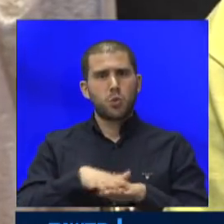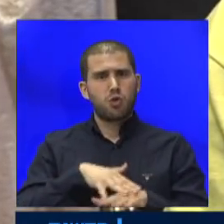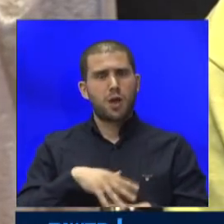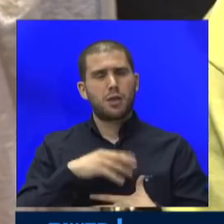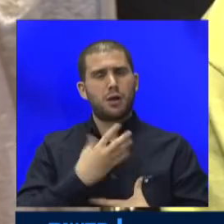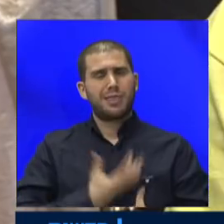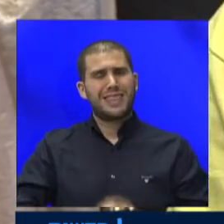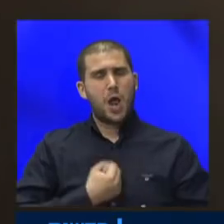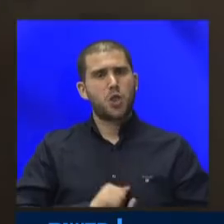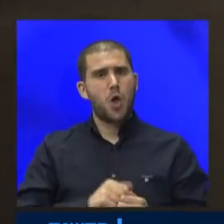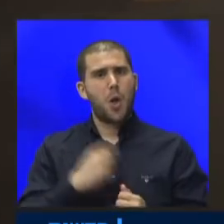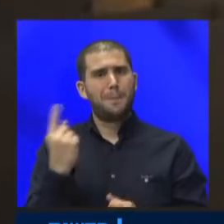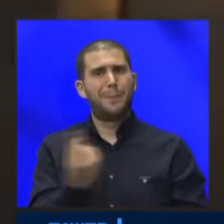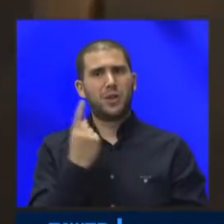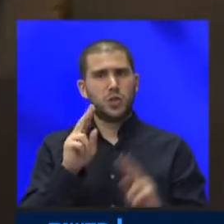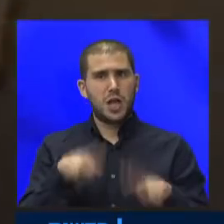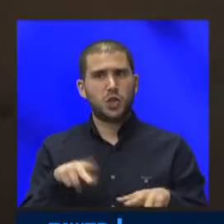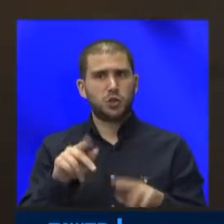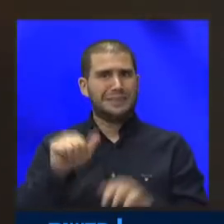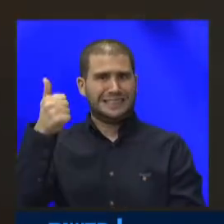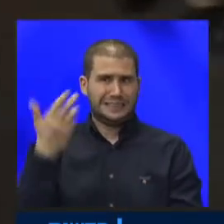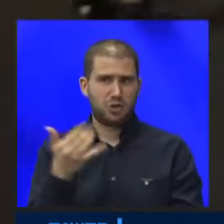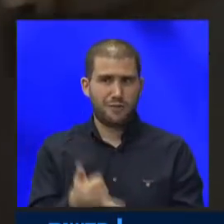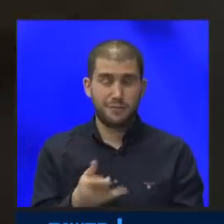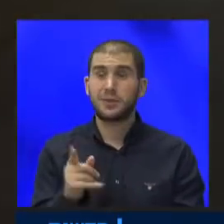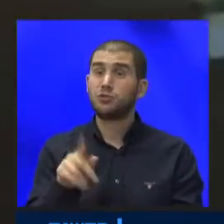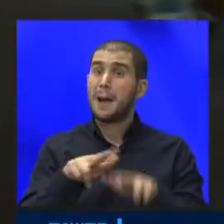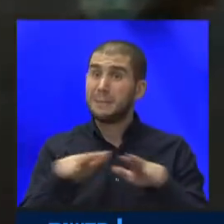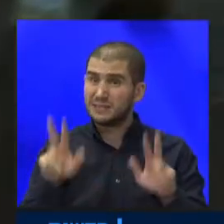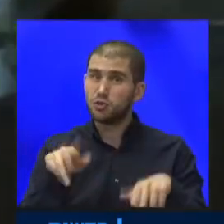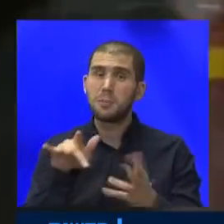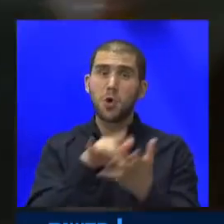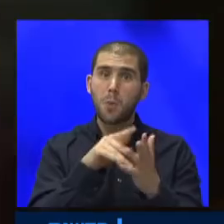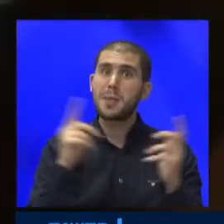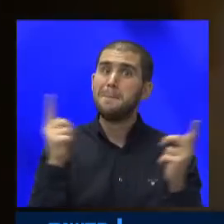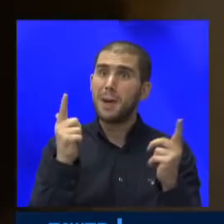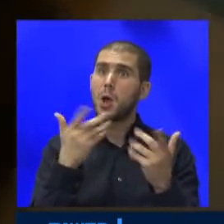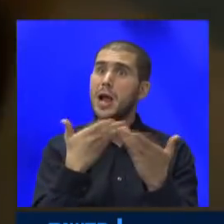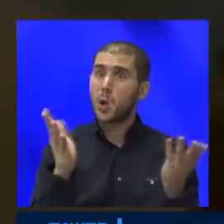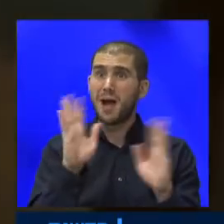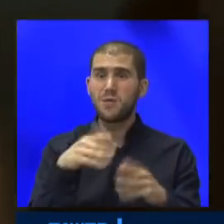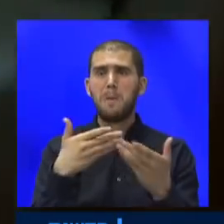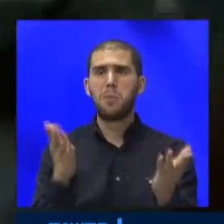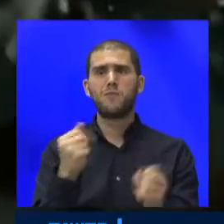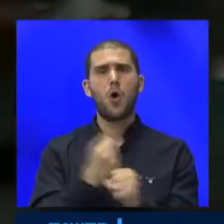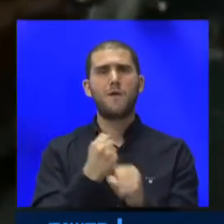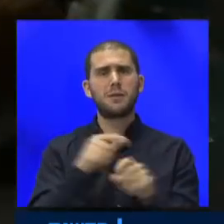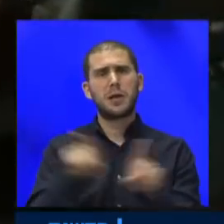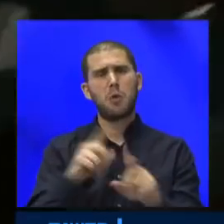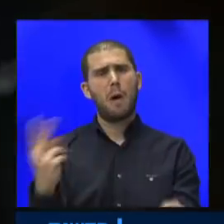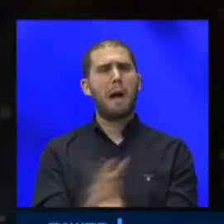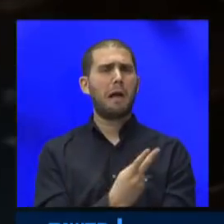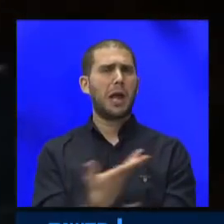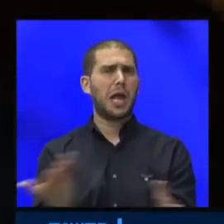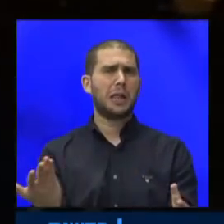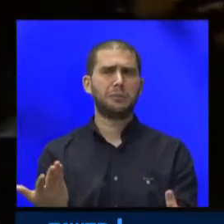עכשיו ממש בשיא. וכשזה המצב, יש גם מקומות בילוי גלויים שפתוחים ועובדים כמעט כמו בימי שגרה.